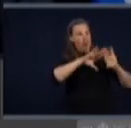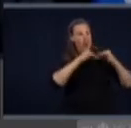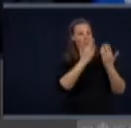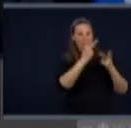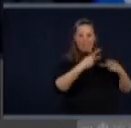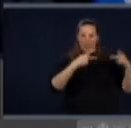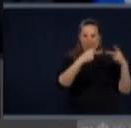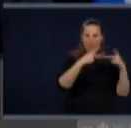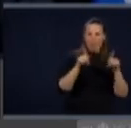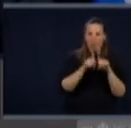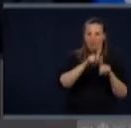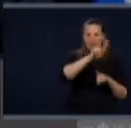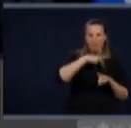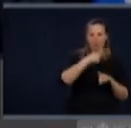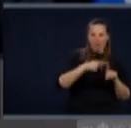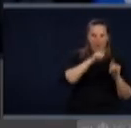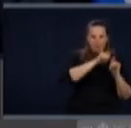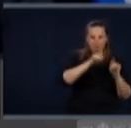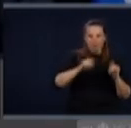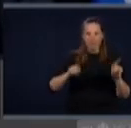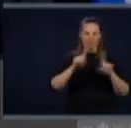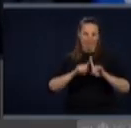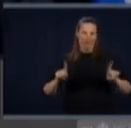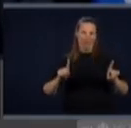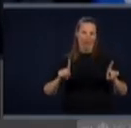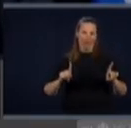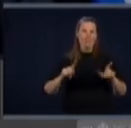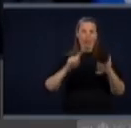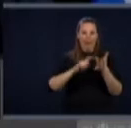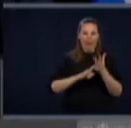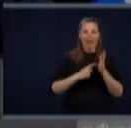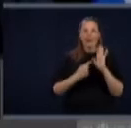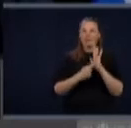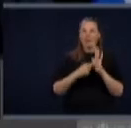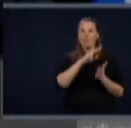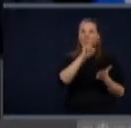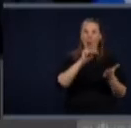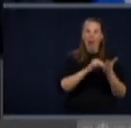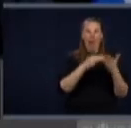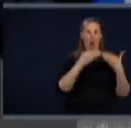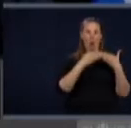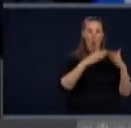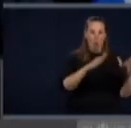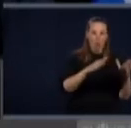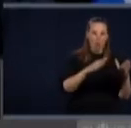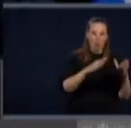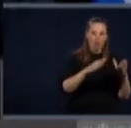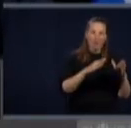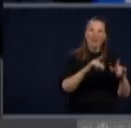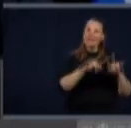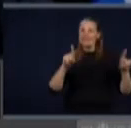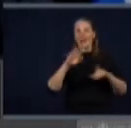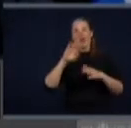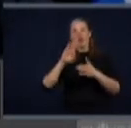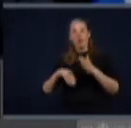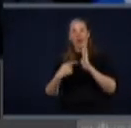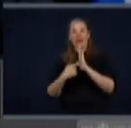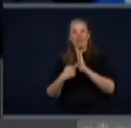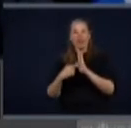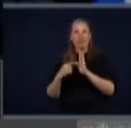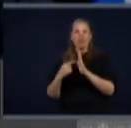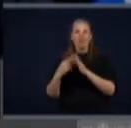leur milieu, et on ne fera pas le même genre de déconfinement dans la région métropolitaine en lien avec ce qui va se passer dans les régions